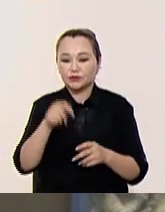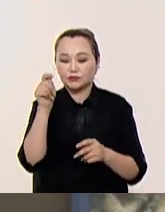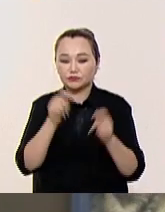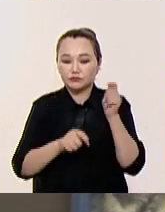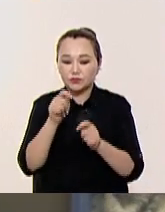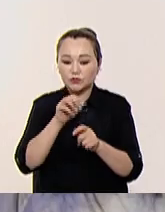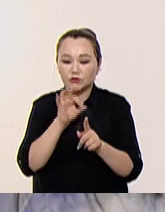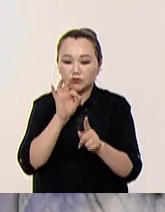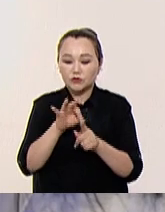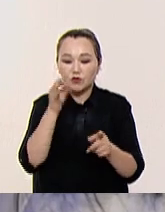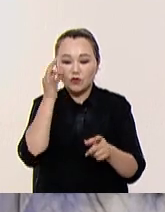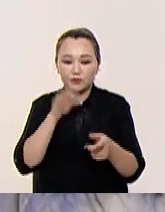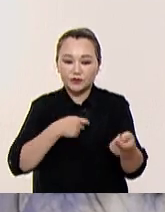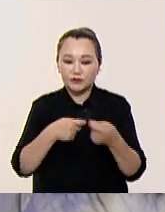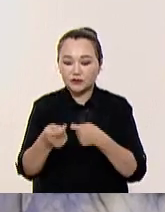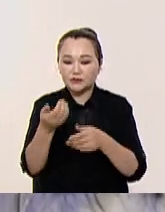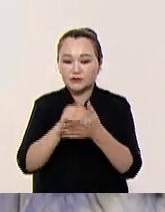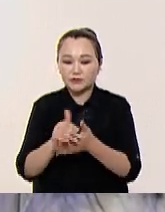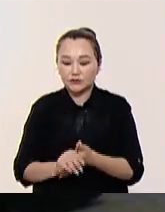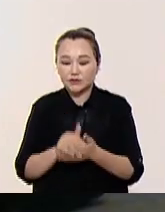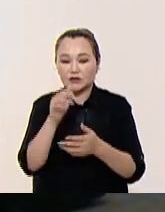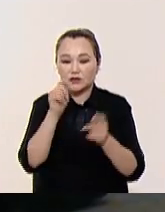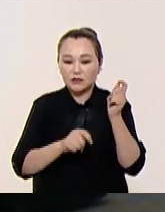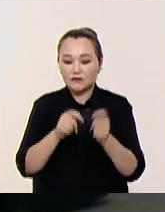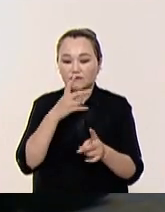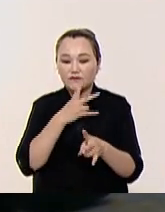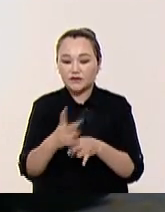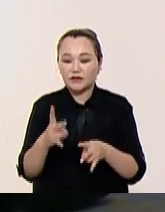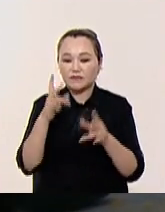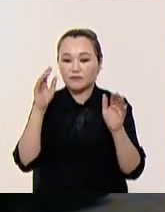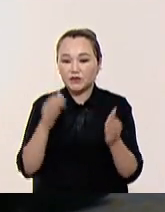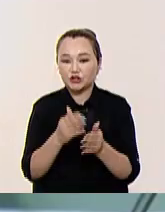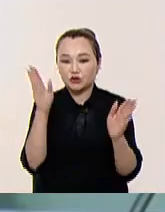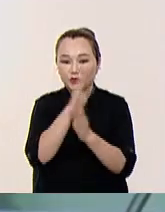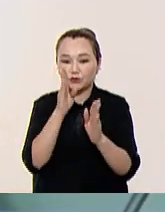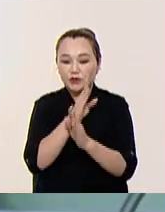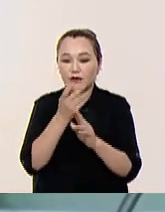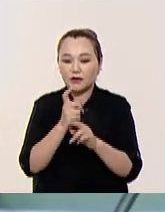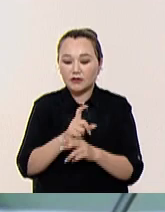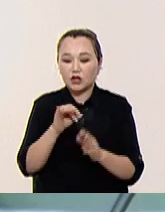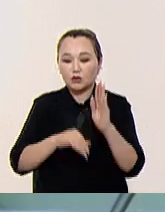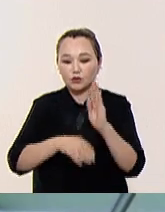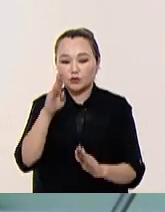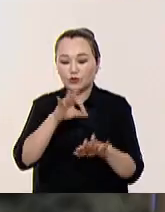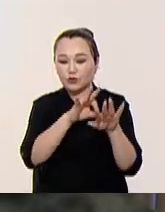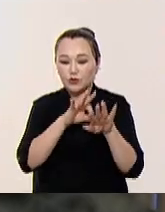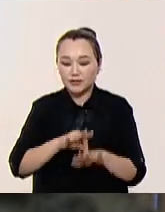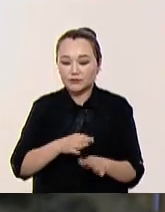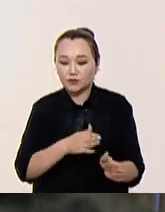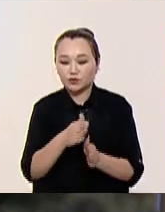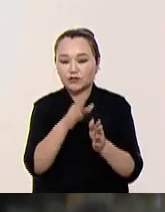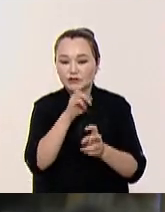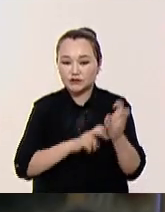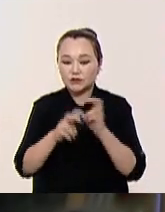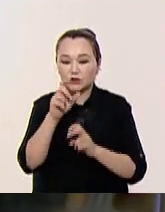Мақсат тәжірибе алмасып танысу. Конгресте атмосфераға зиянды қалдықтарды азайту, оңтайлы логистиканы іздеу және адами